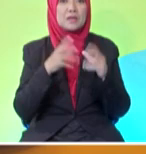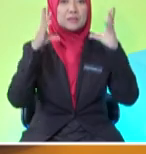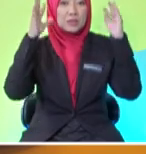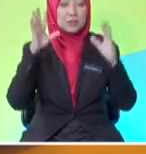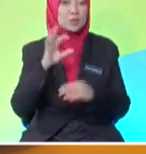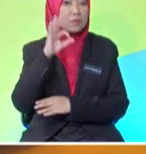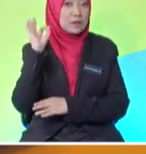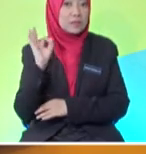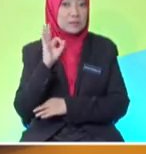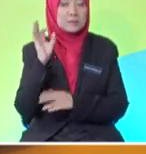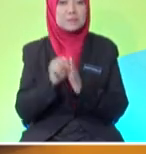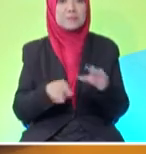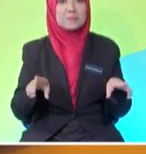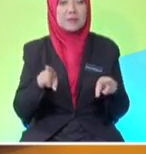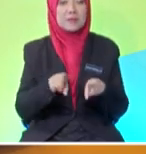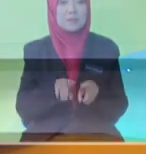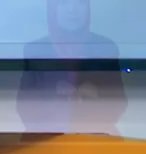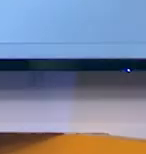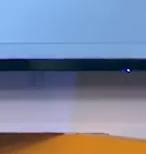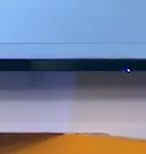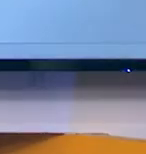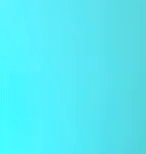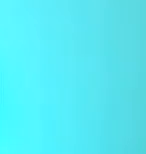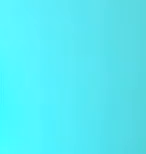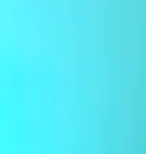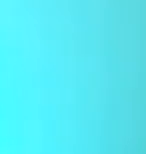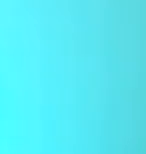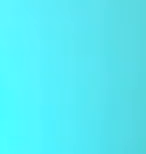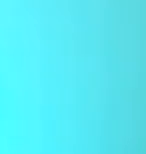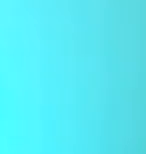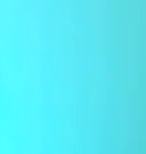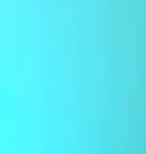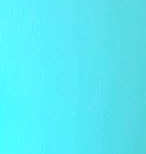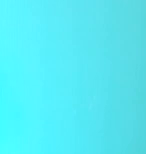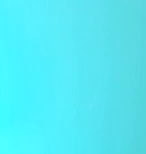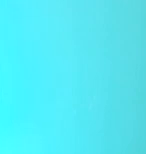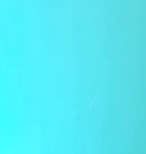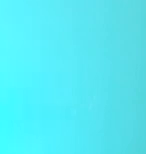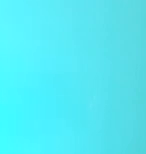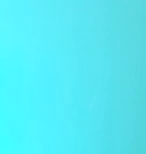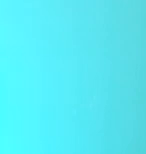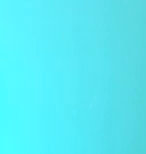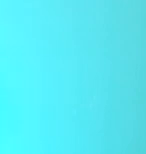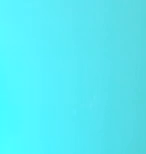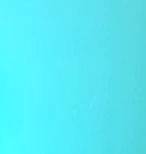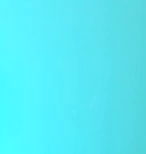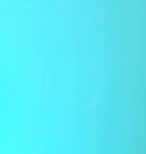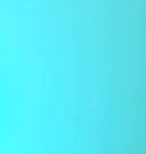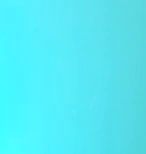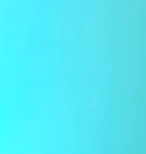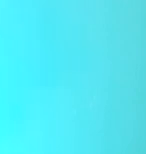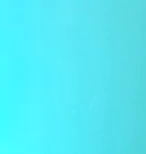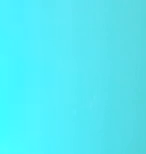cekgu Nur farazilah Abdullah dari sekolah menengah pendidikan khas profesional Syekh alam Selangor Apa